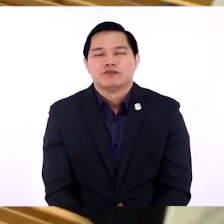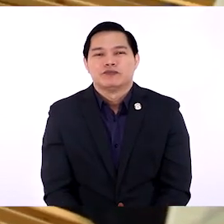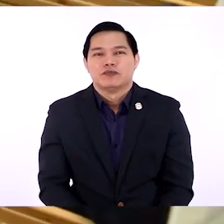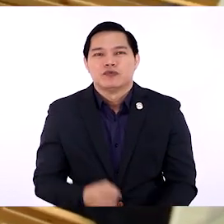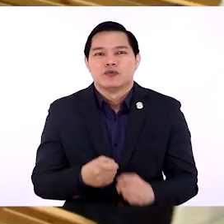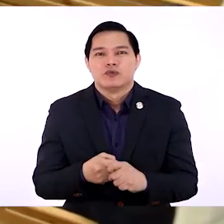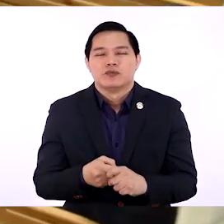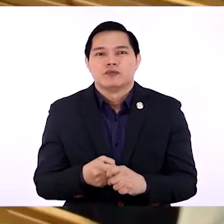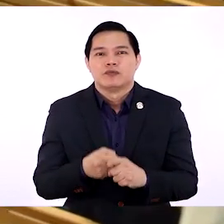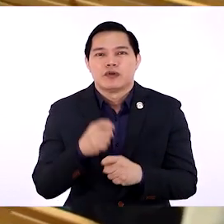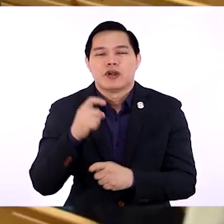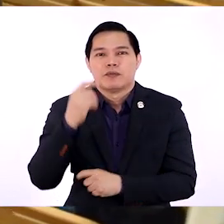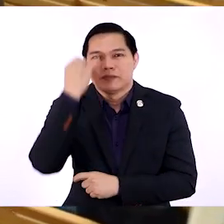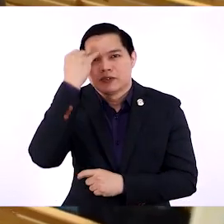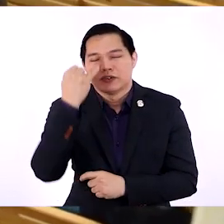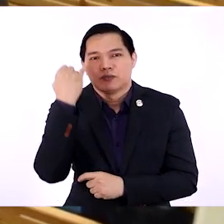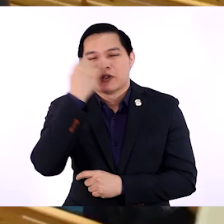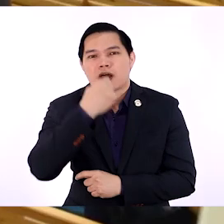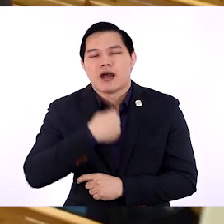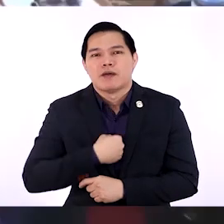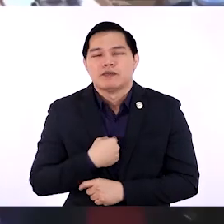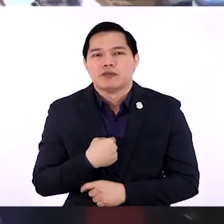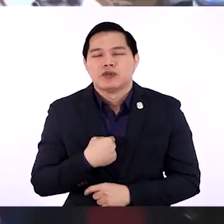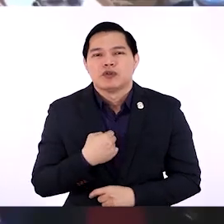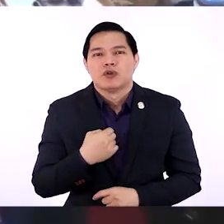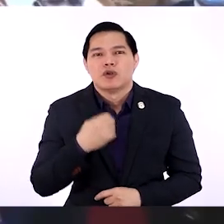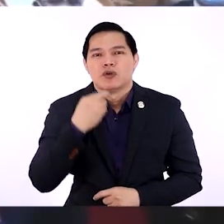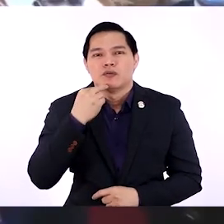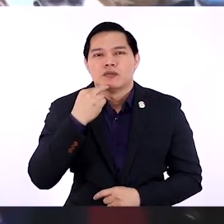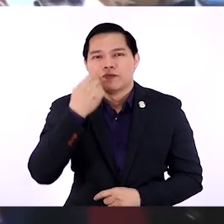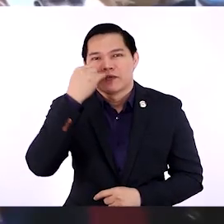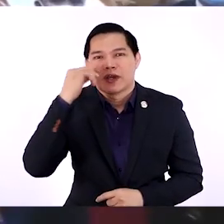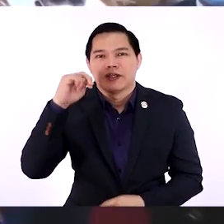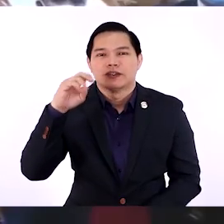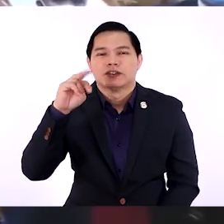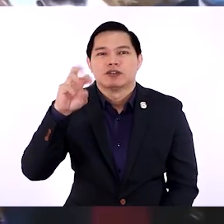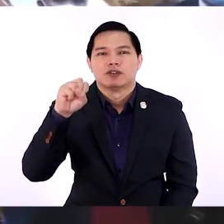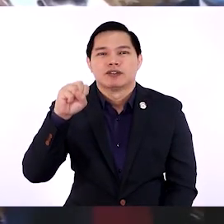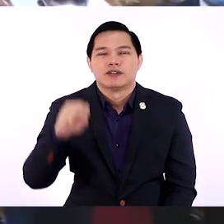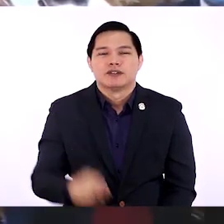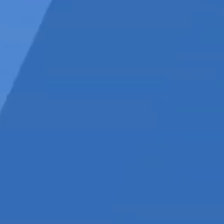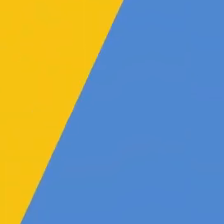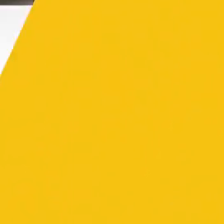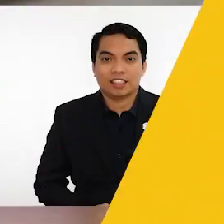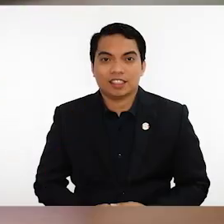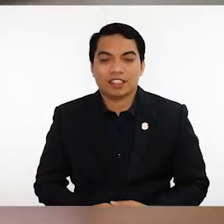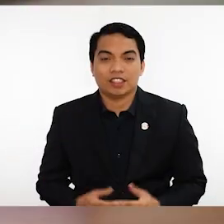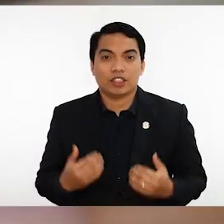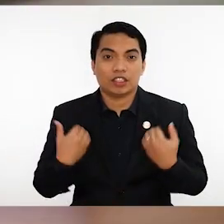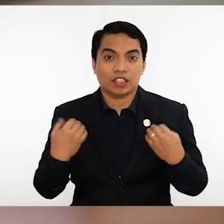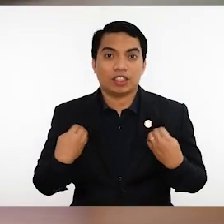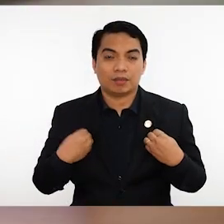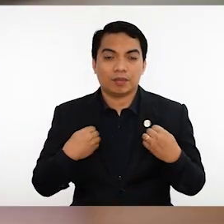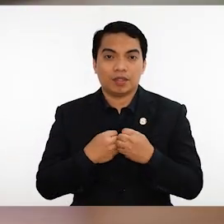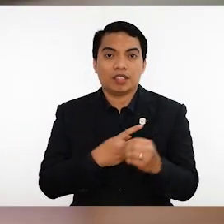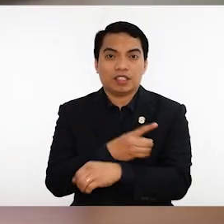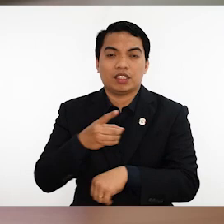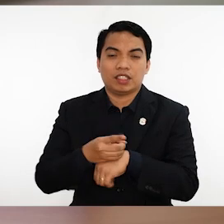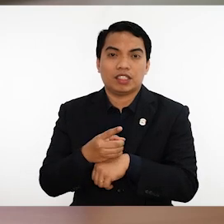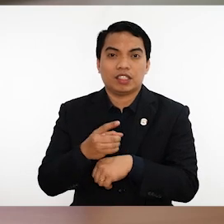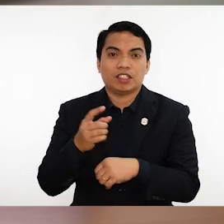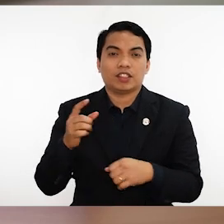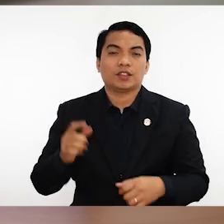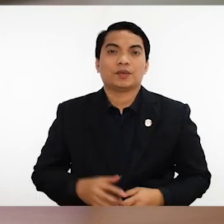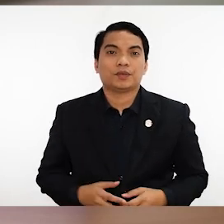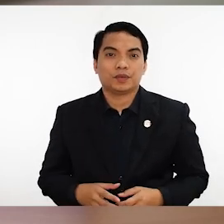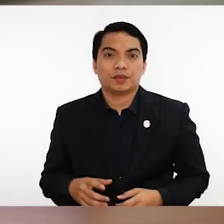From Naples, Italy, I am Sister Malo Infante for Iglesia Ni Cristo News Network. Young brethren in the